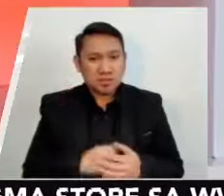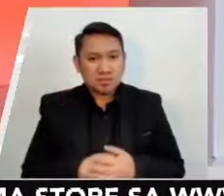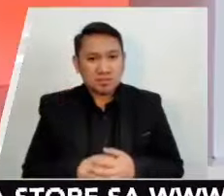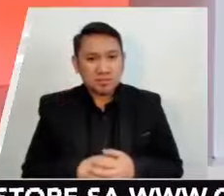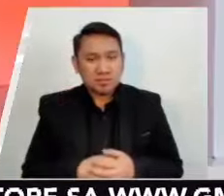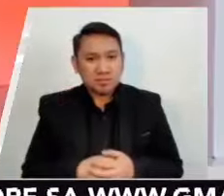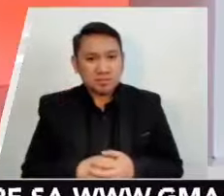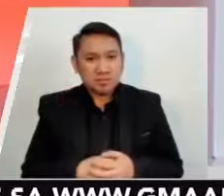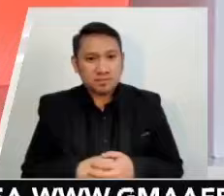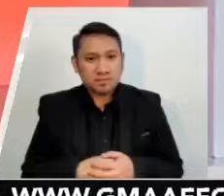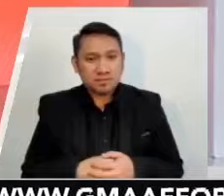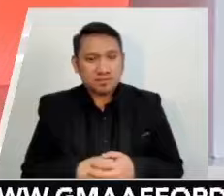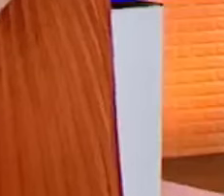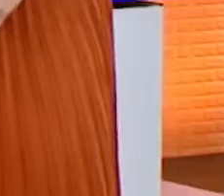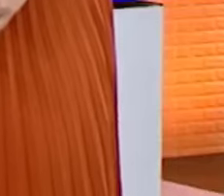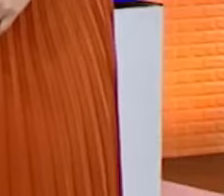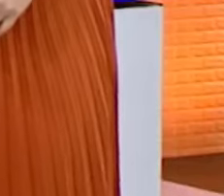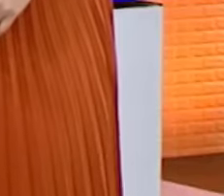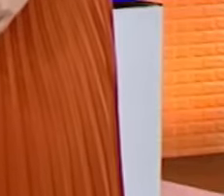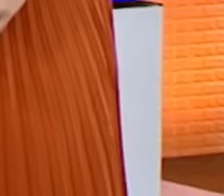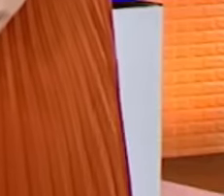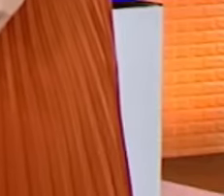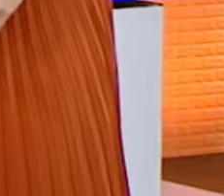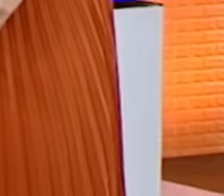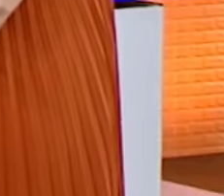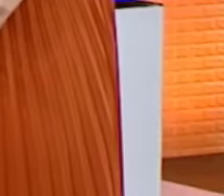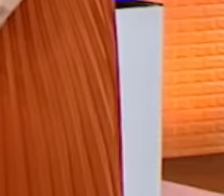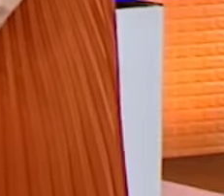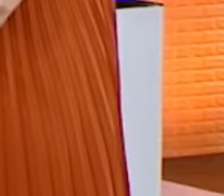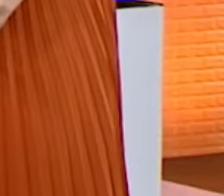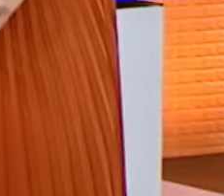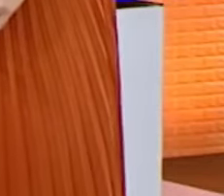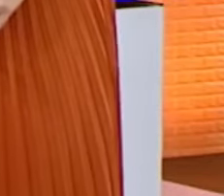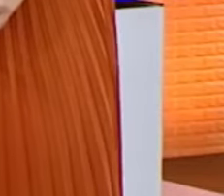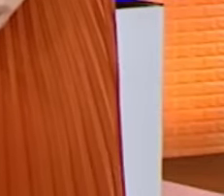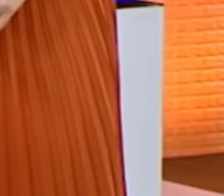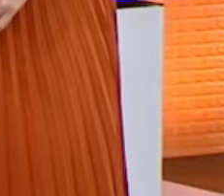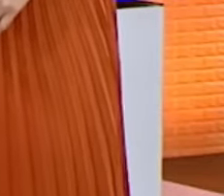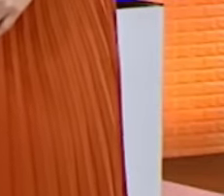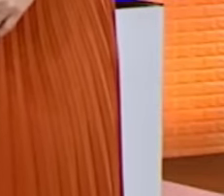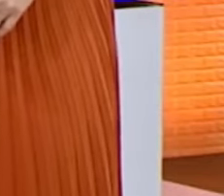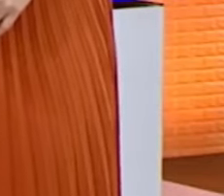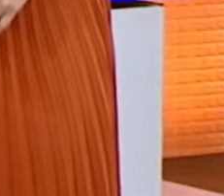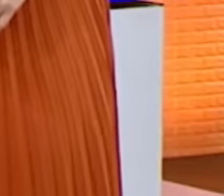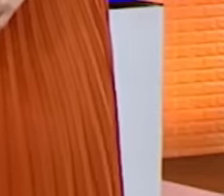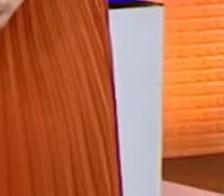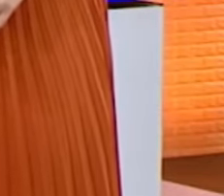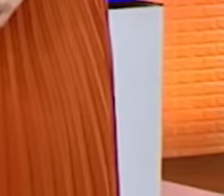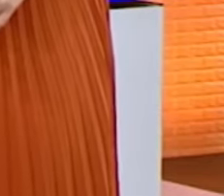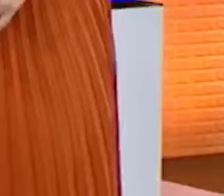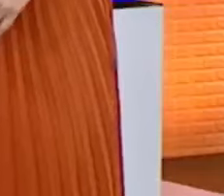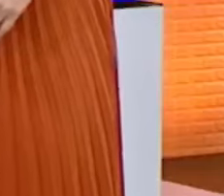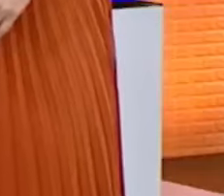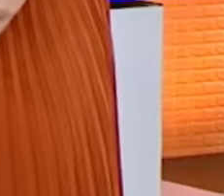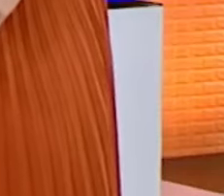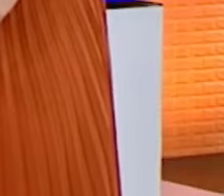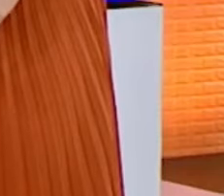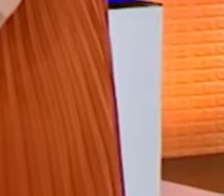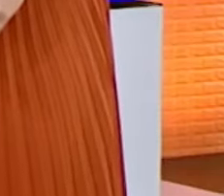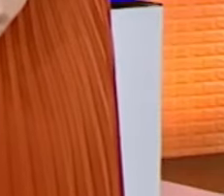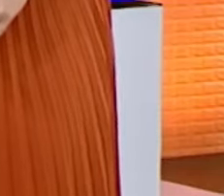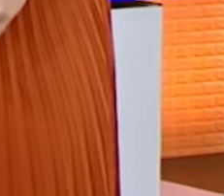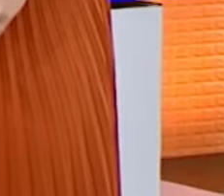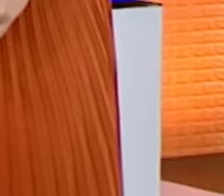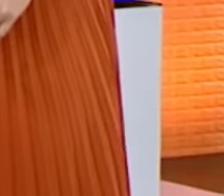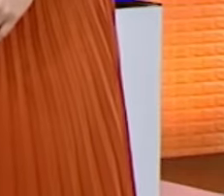Ingat, Boobay. Take it easy. Mga Kapuso, para una ka sa mga balita, mag-subscribe sa GMA Integrated News sa YouTube. Sa mga Kapuso